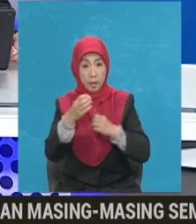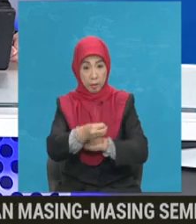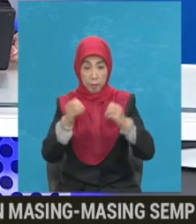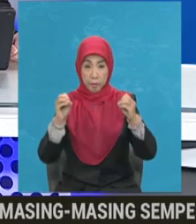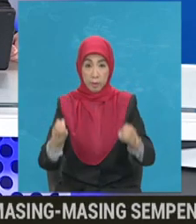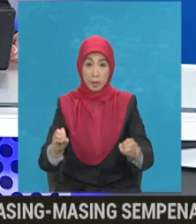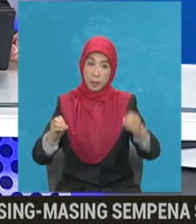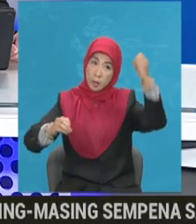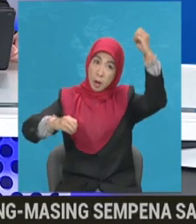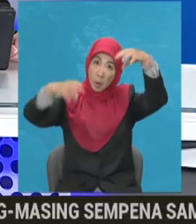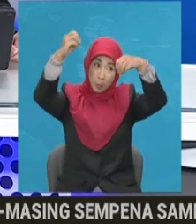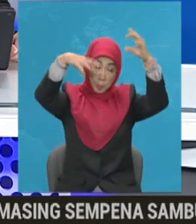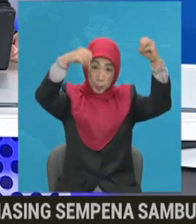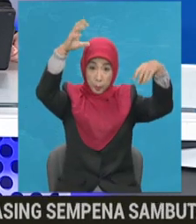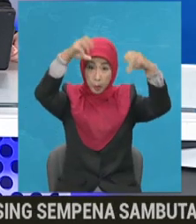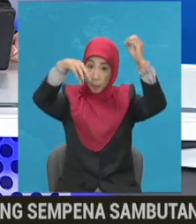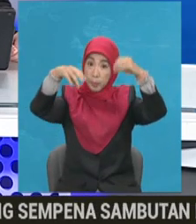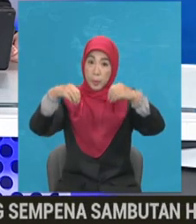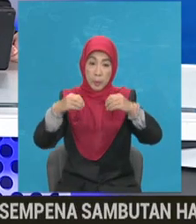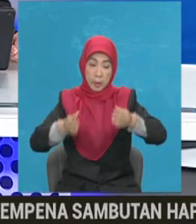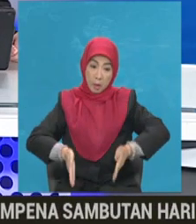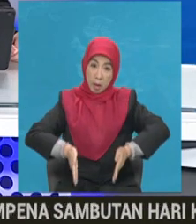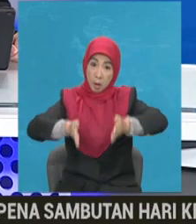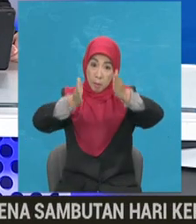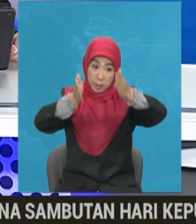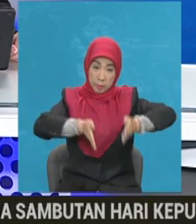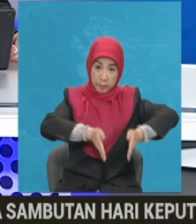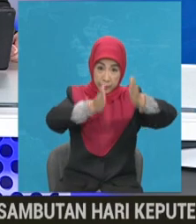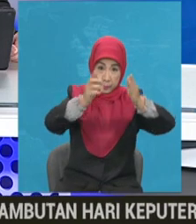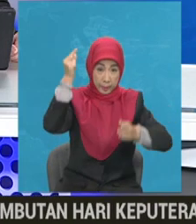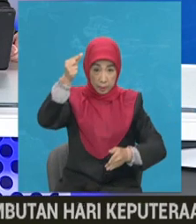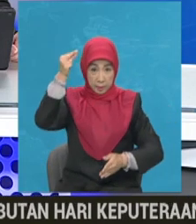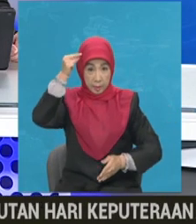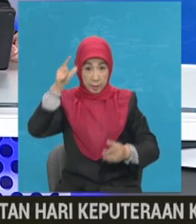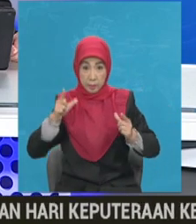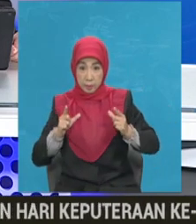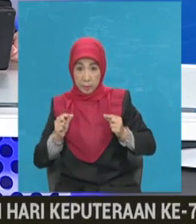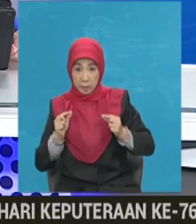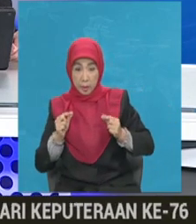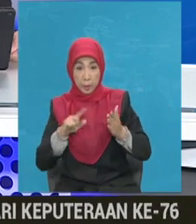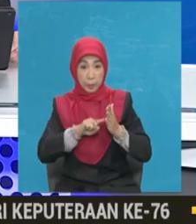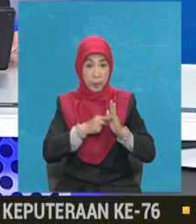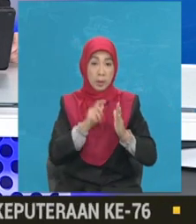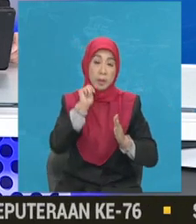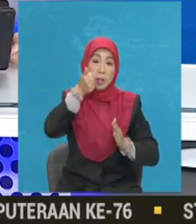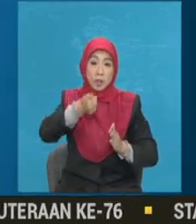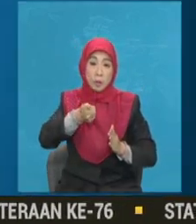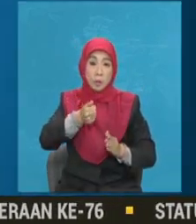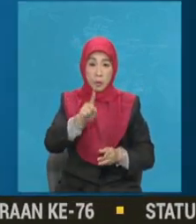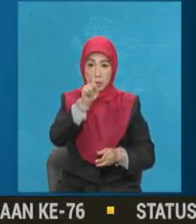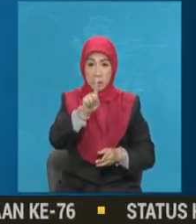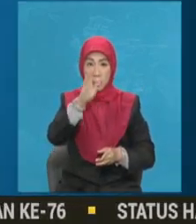pemasangan dan penyalaan lampu lampu cucul di bangunan-bangunan kerajaan dan sektor swasta mulai esok